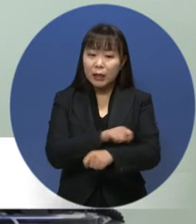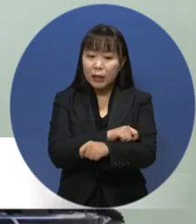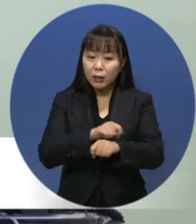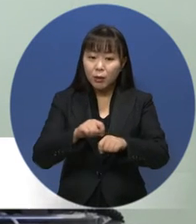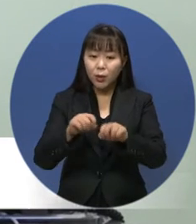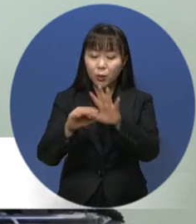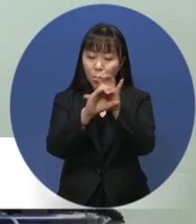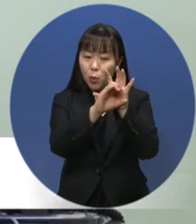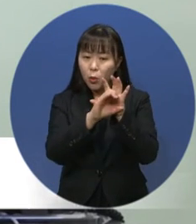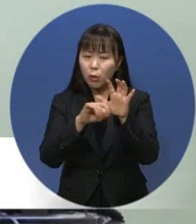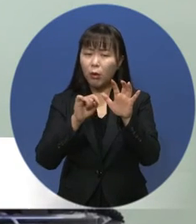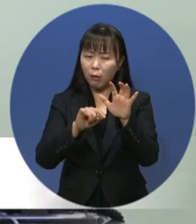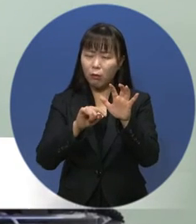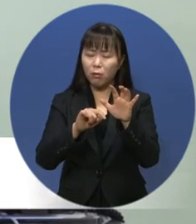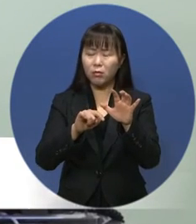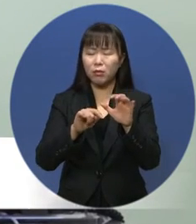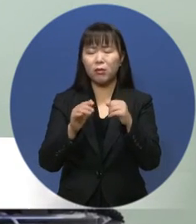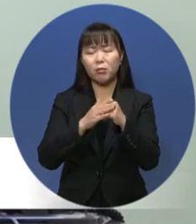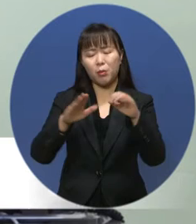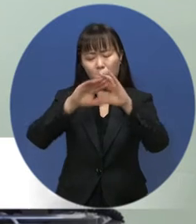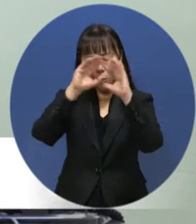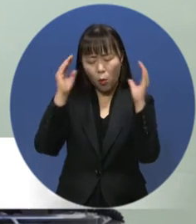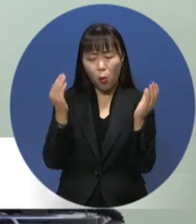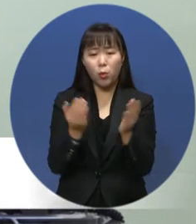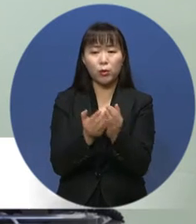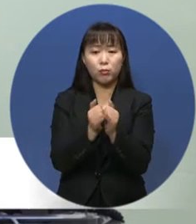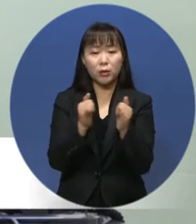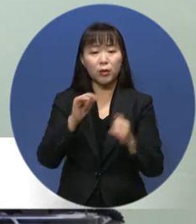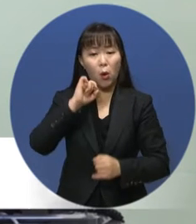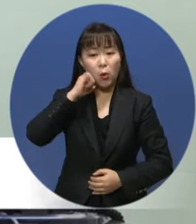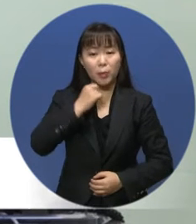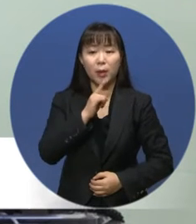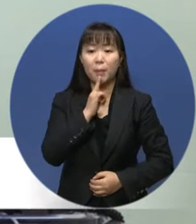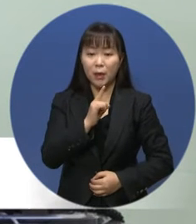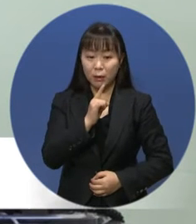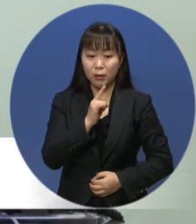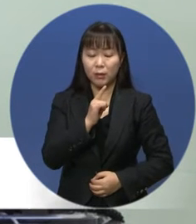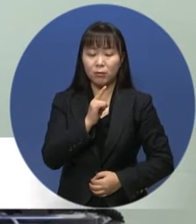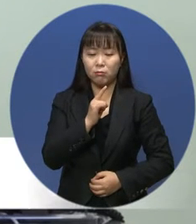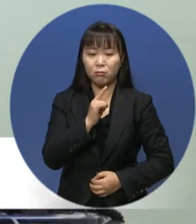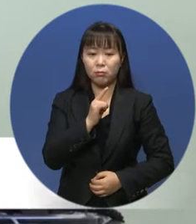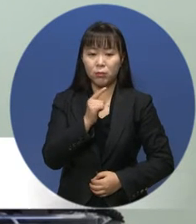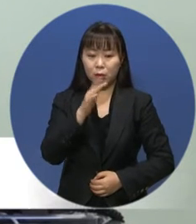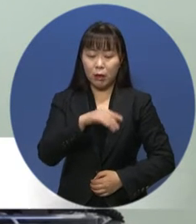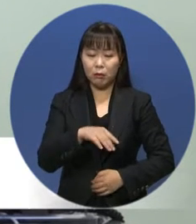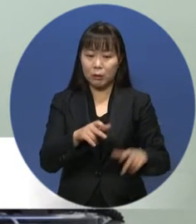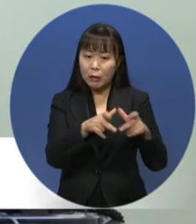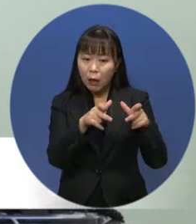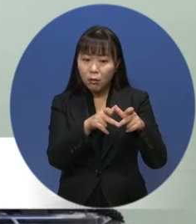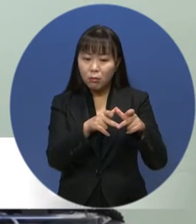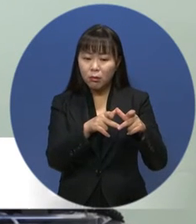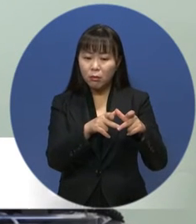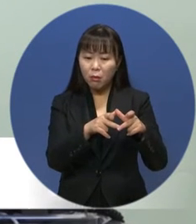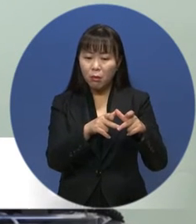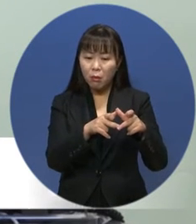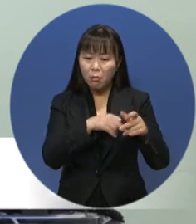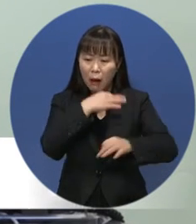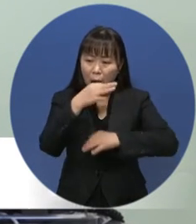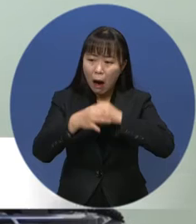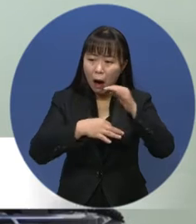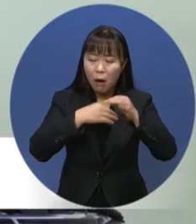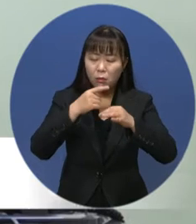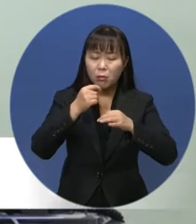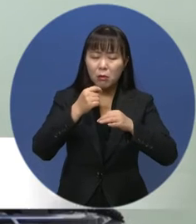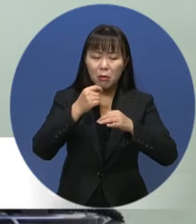이 코로나19로 모든 분들이 다 어렵다고 하잖아요. 근데 그분들의 목소리는 지금 많이 안 들려요.